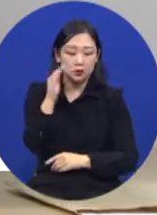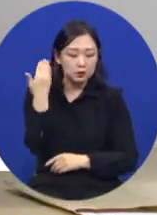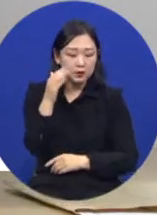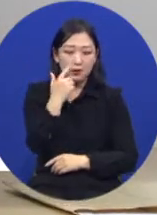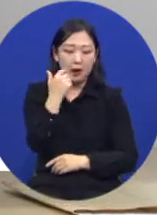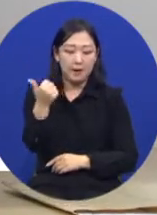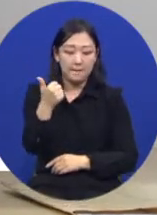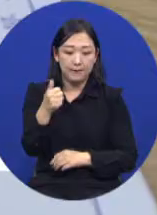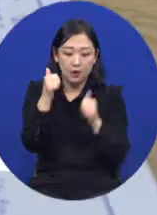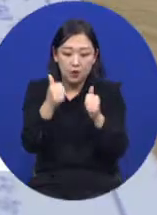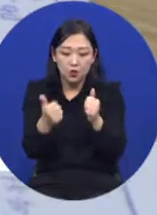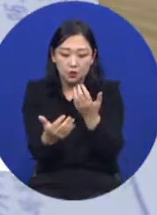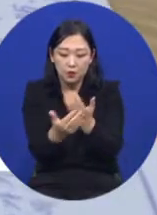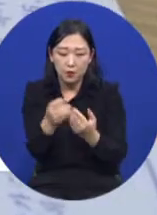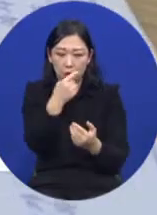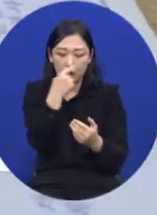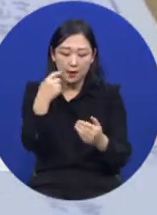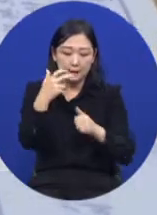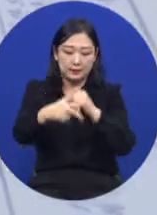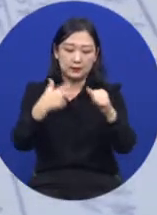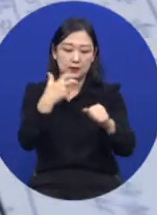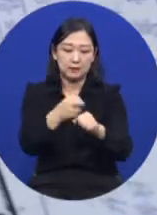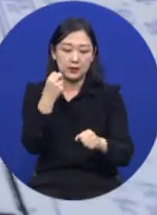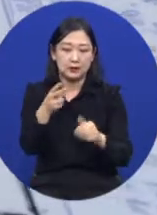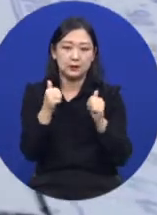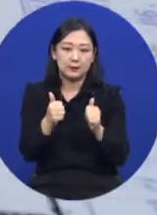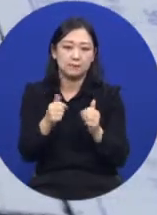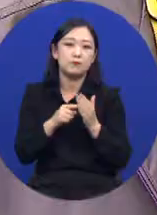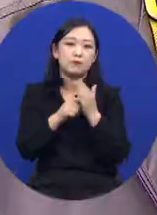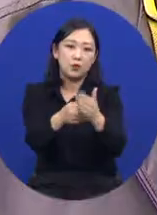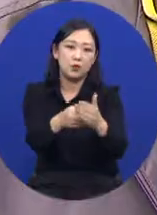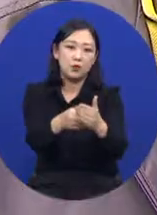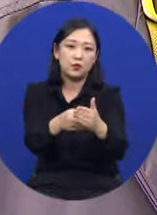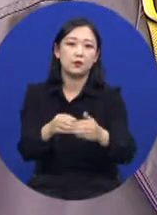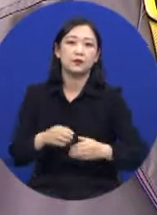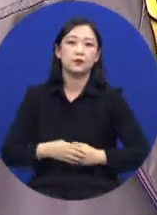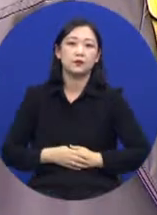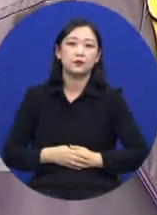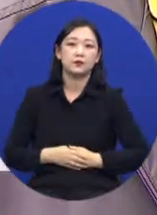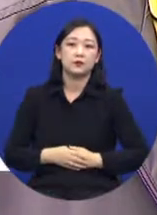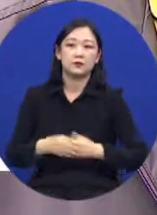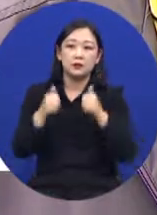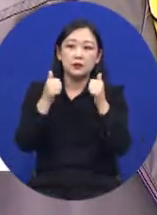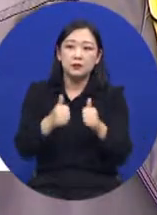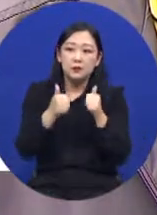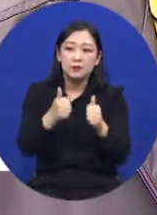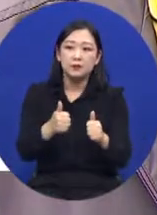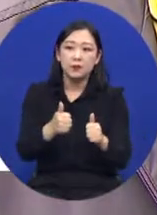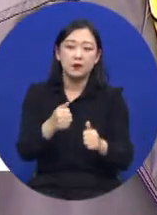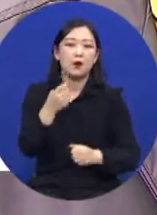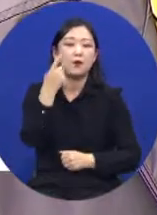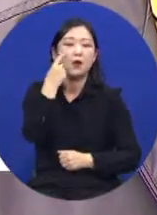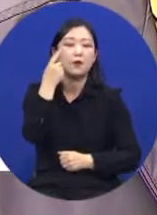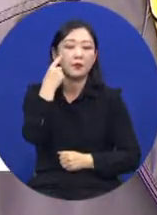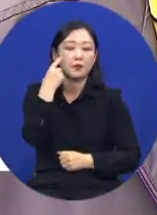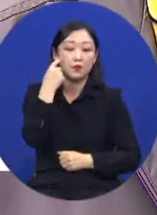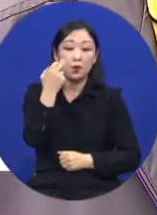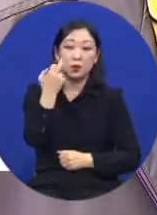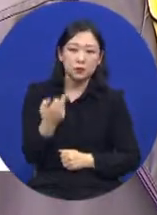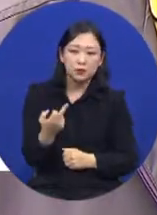판결문을 확인하고 70여 년 만에 재심을 청구했습니다. 그 재판이라도 한번 해볼 생각으로